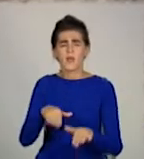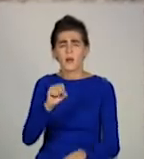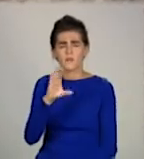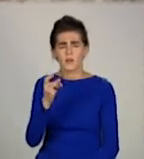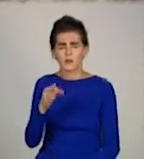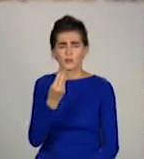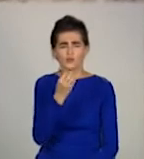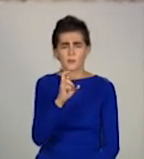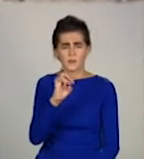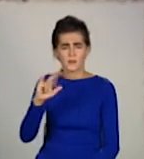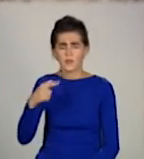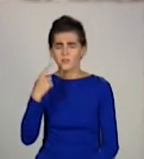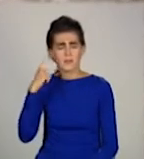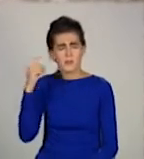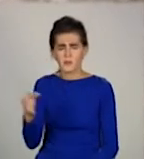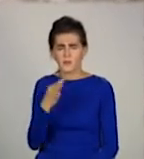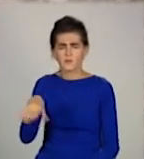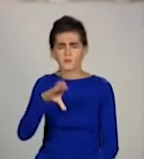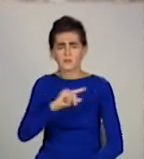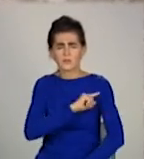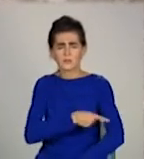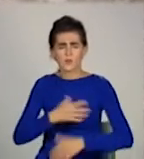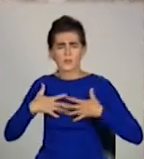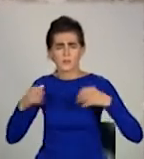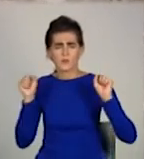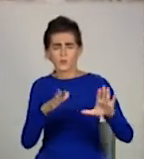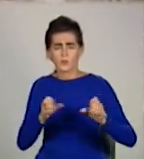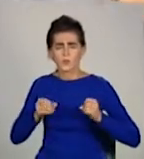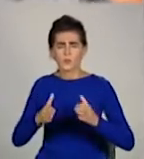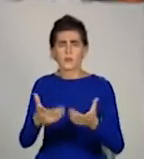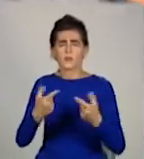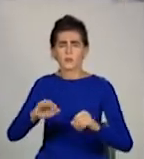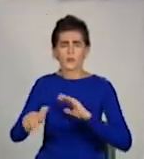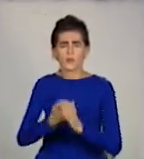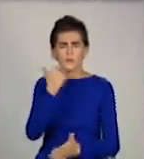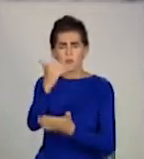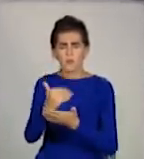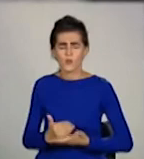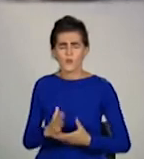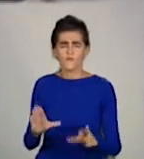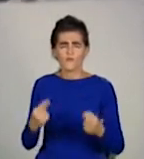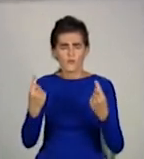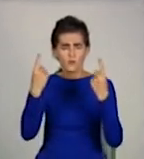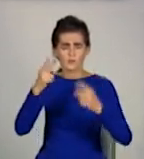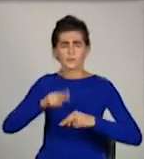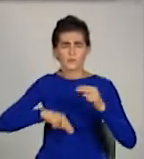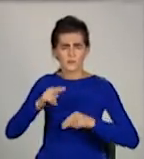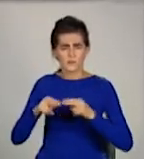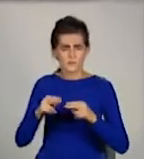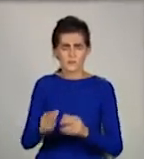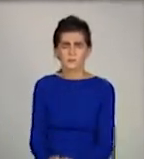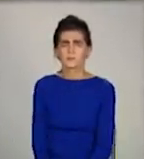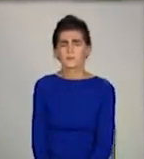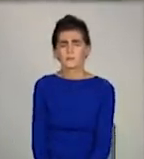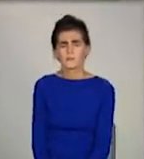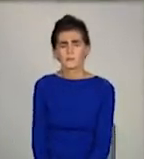щебенем нині не можуть, бо усі сили кинули на дороги, які відновлюють за програмою «Велике будівництво». Потихонечку